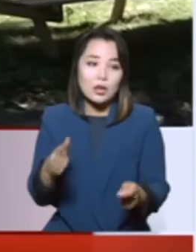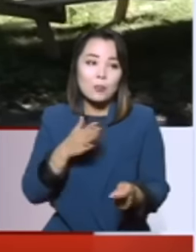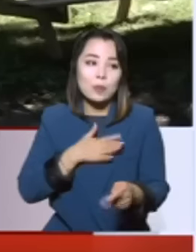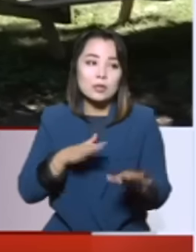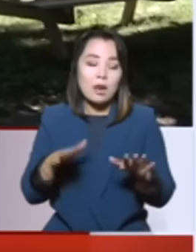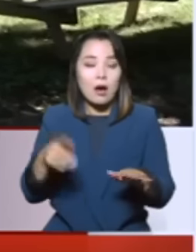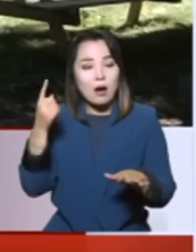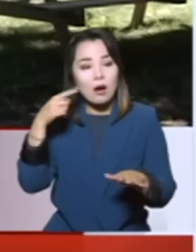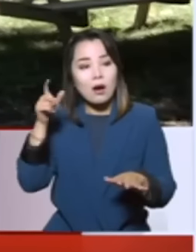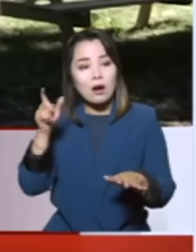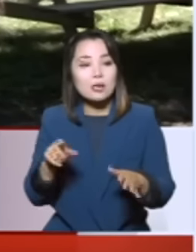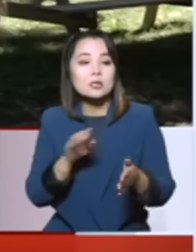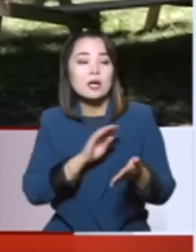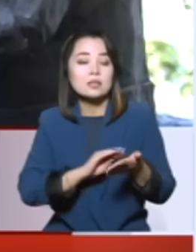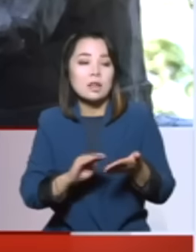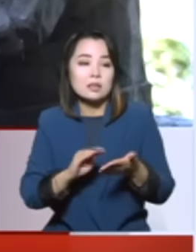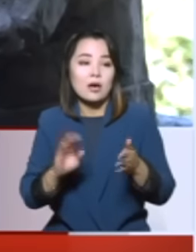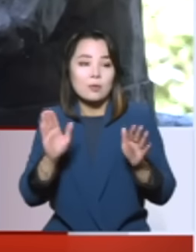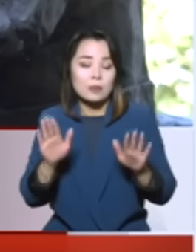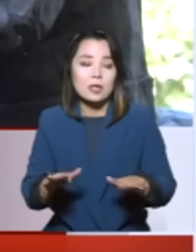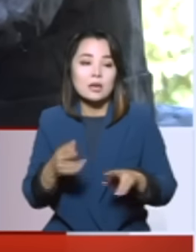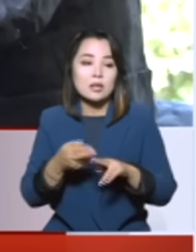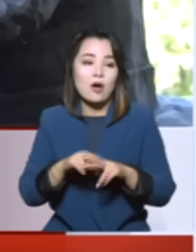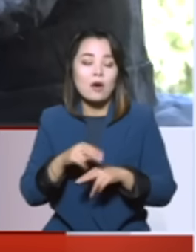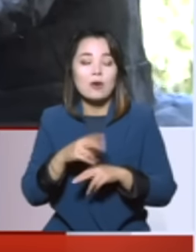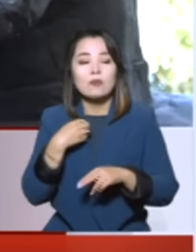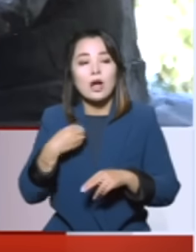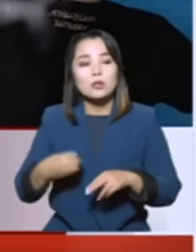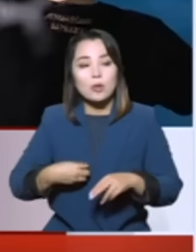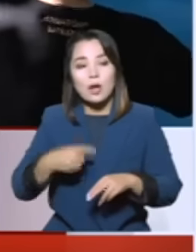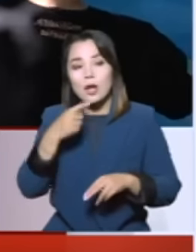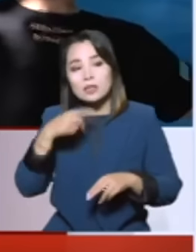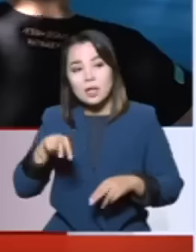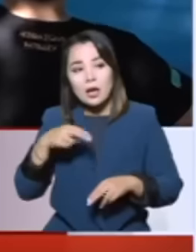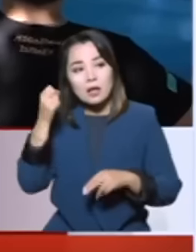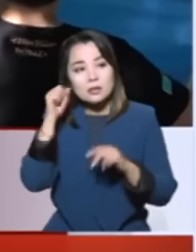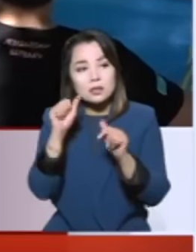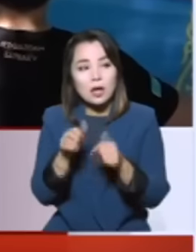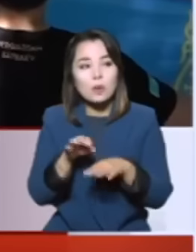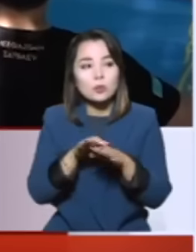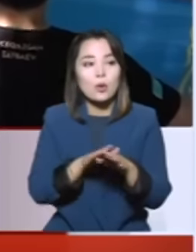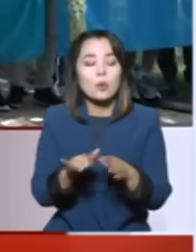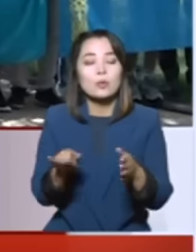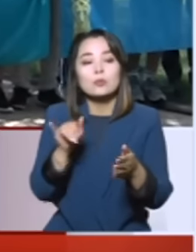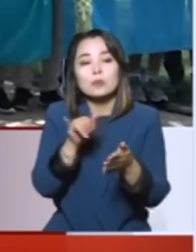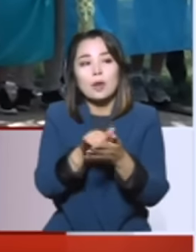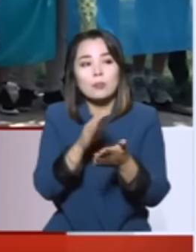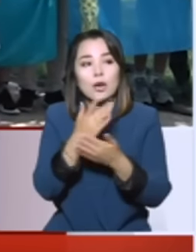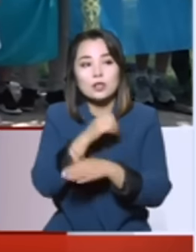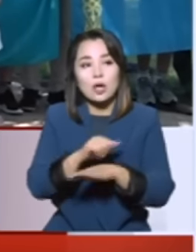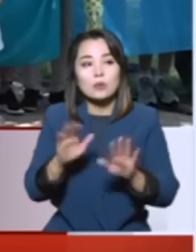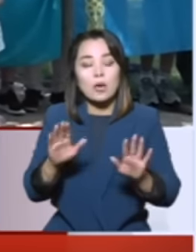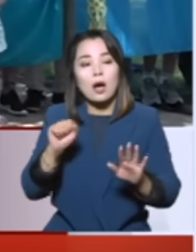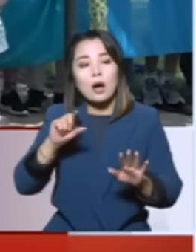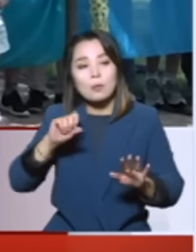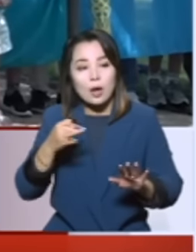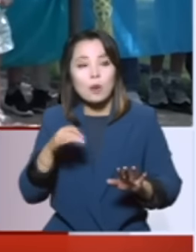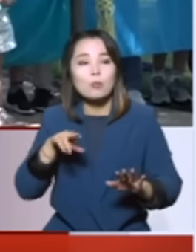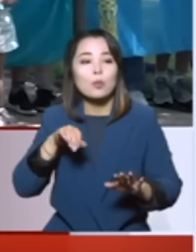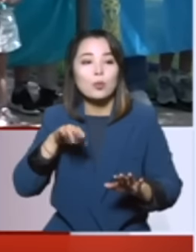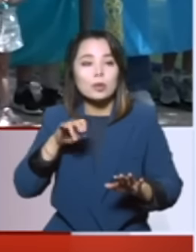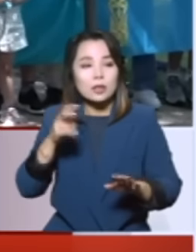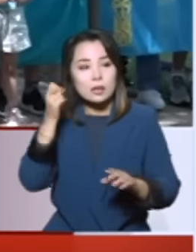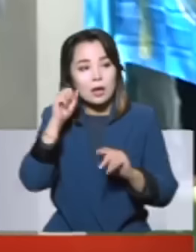тұрған ақындар саябағында негізінен француз әдебиетінің көрнекті өкілдерінің ескерткіштері орнатылған. Шетелдік ақындардан тек Абай мен